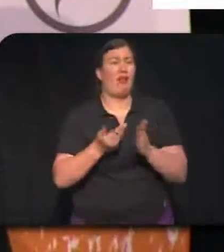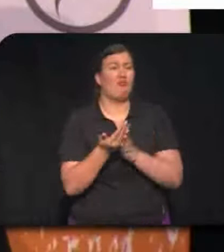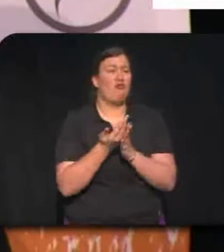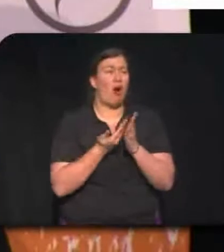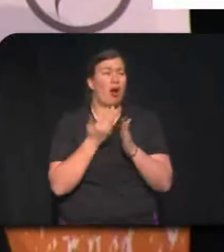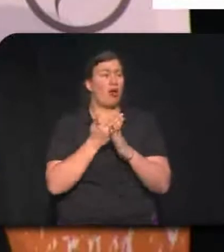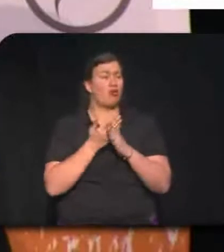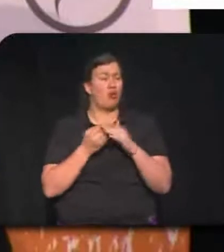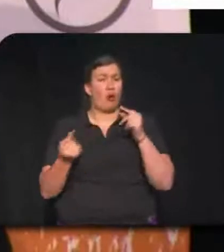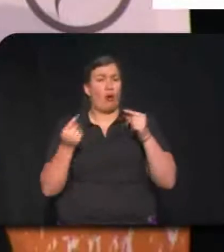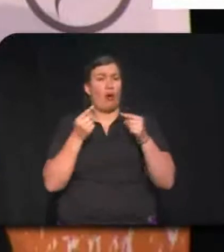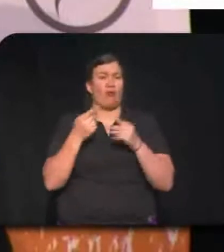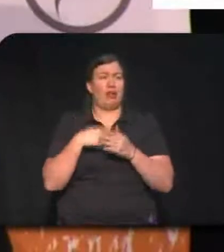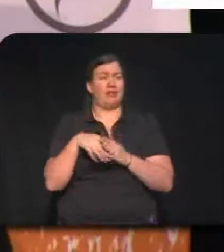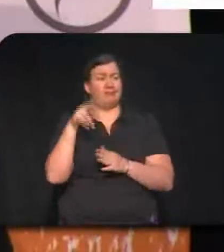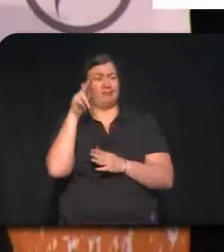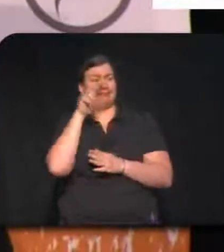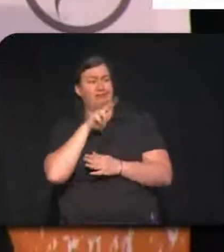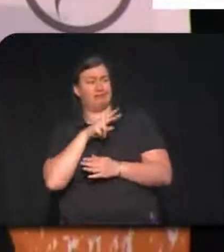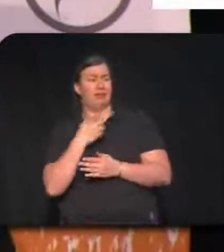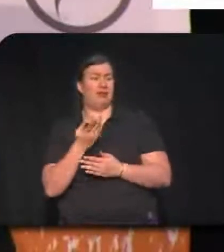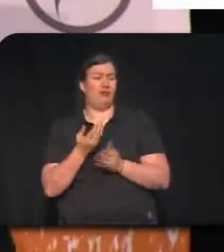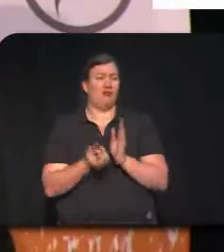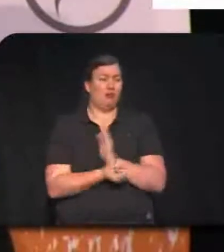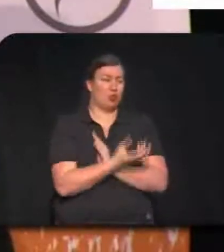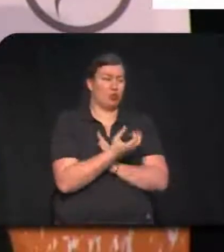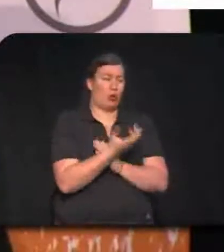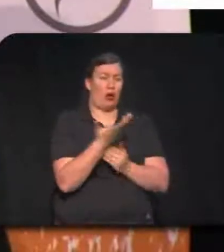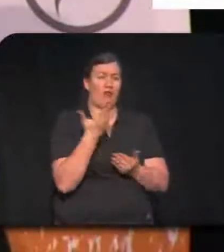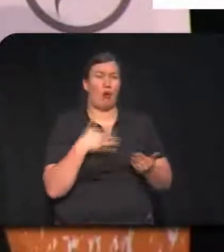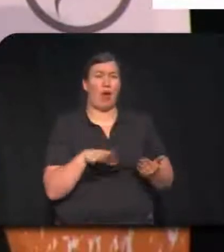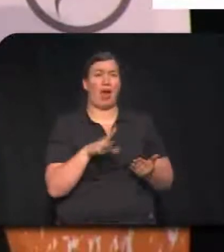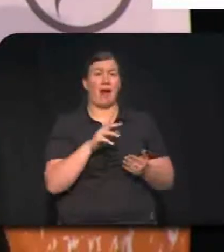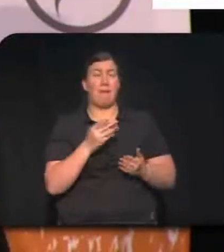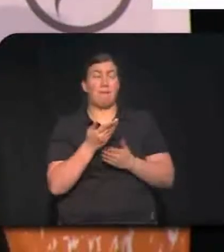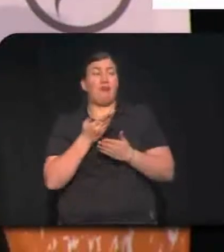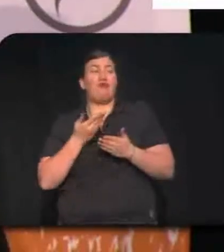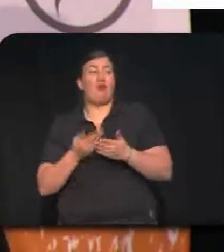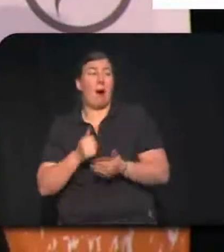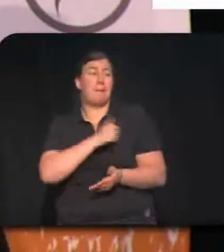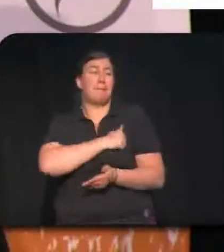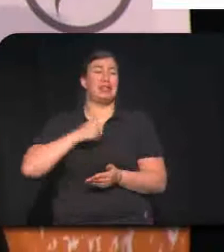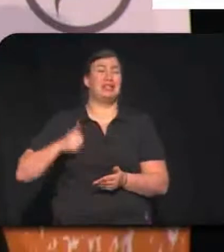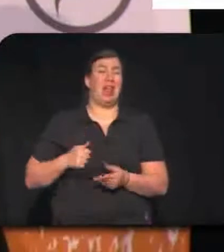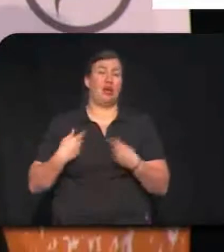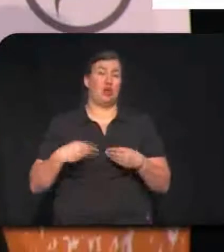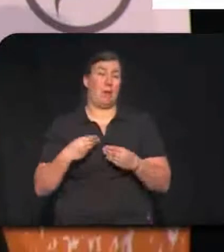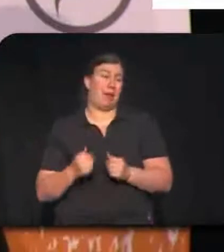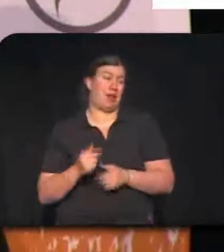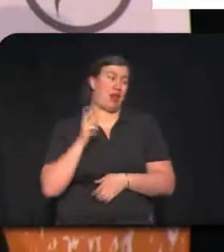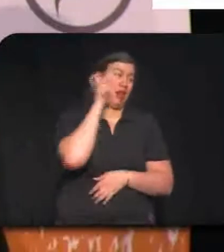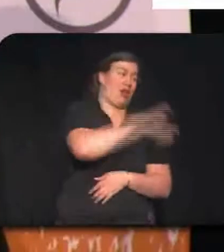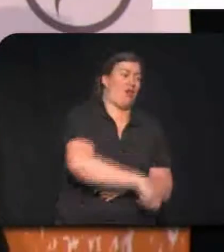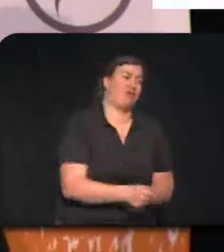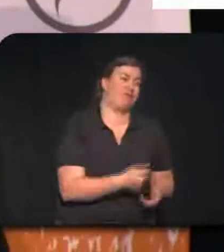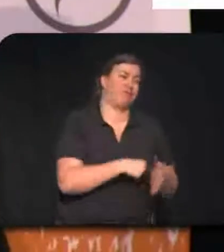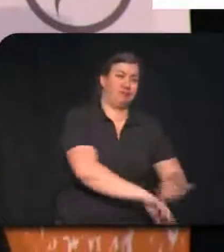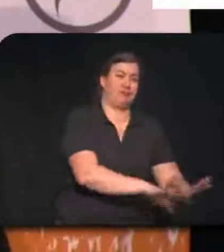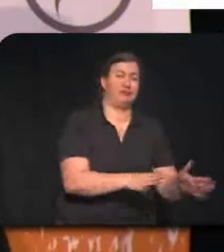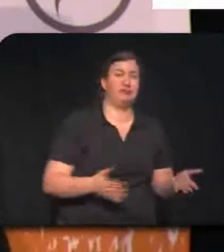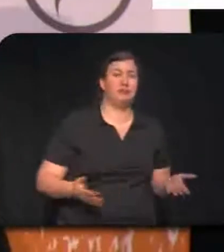konfliktär da anguckt gucken und damit nicht militärischen Mitteln vorhergehen kann mit Entwicklungspolitik und und andersweitig